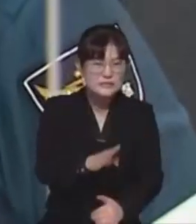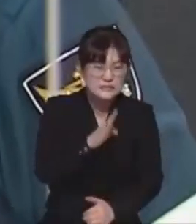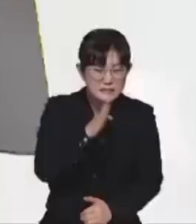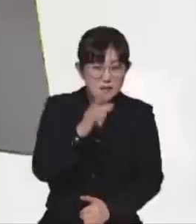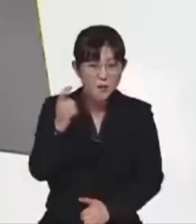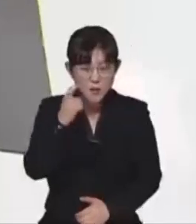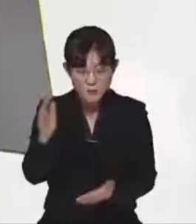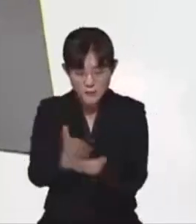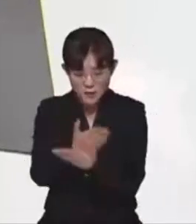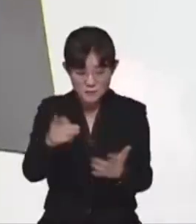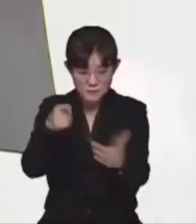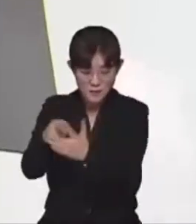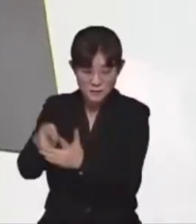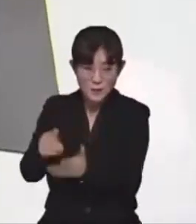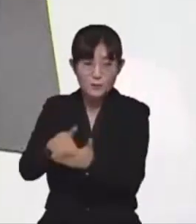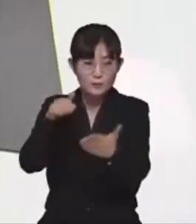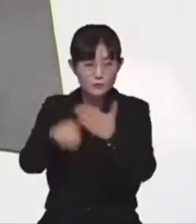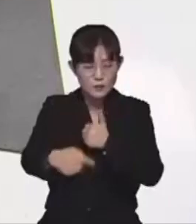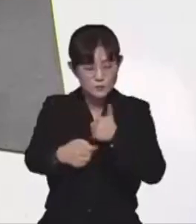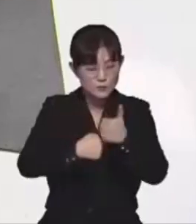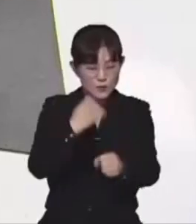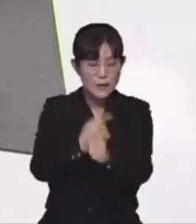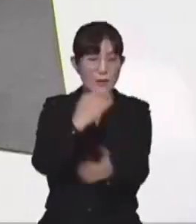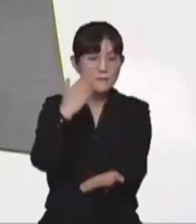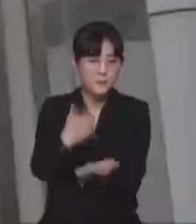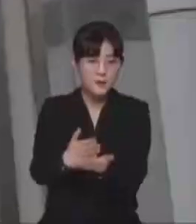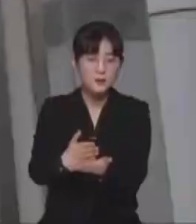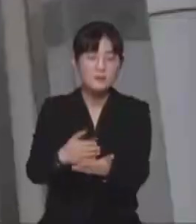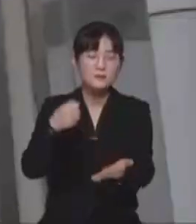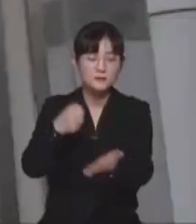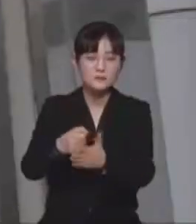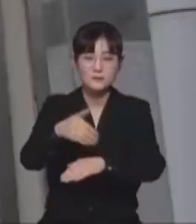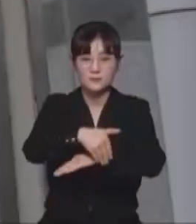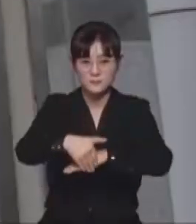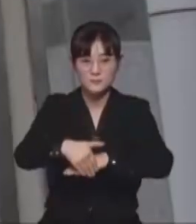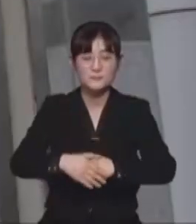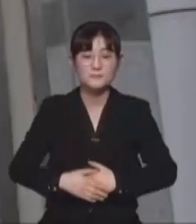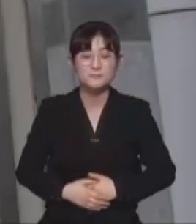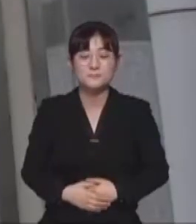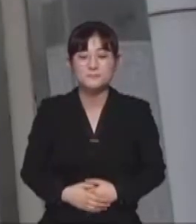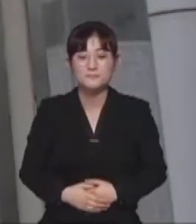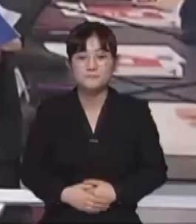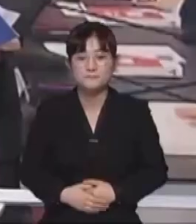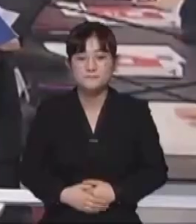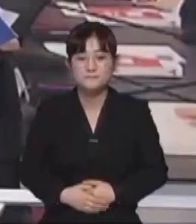뒤 수사 여부를 검토하겠다고 밝혔습니다. KBC 고익수입니다.